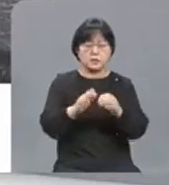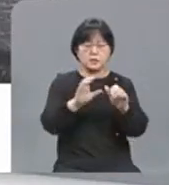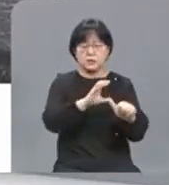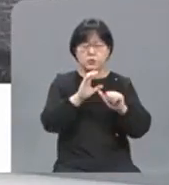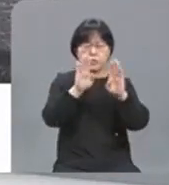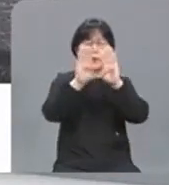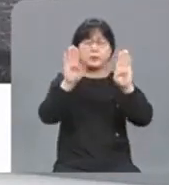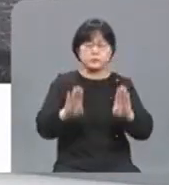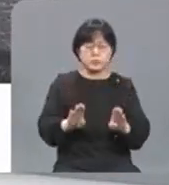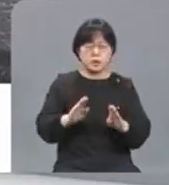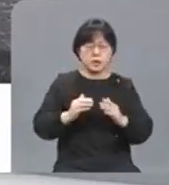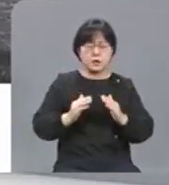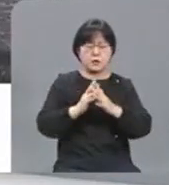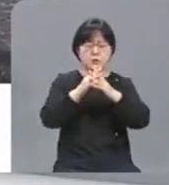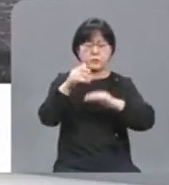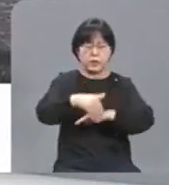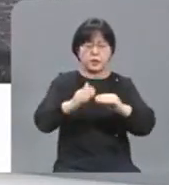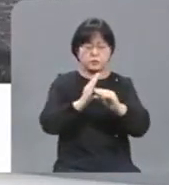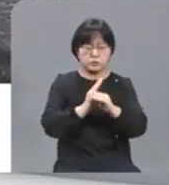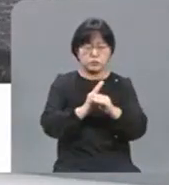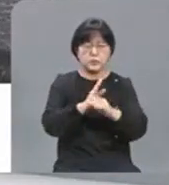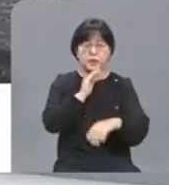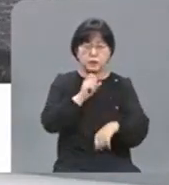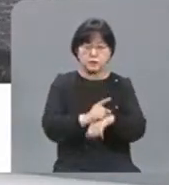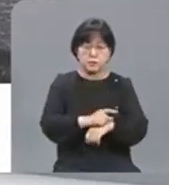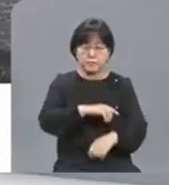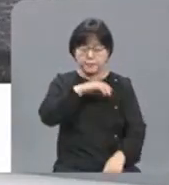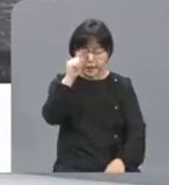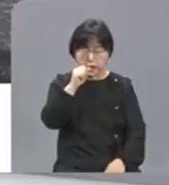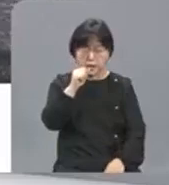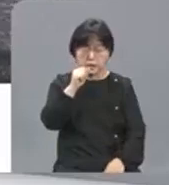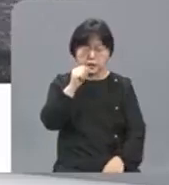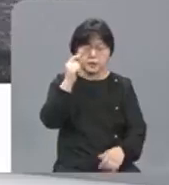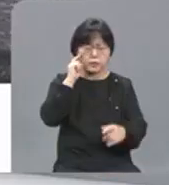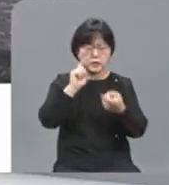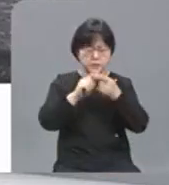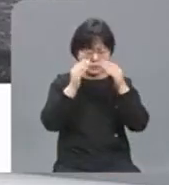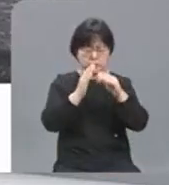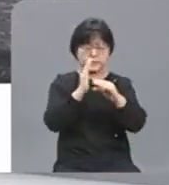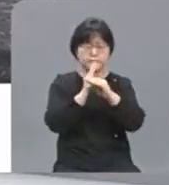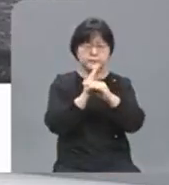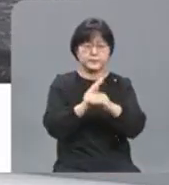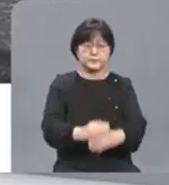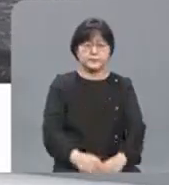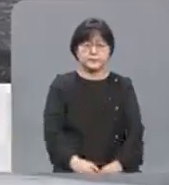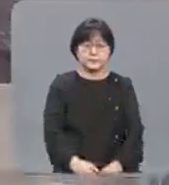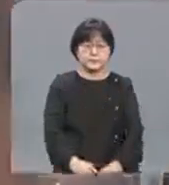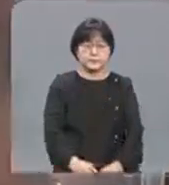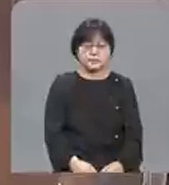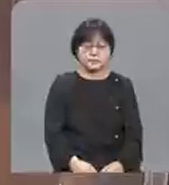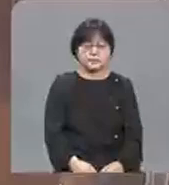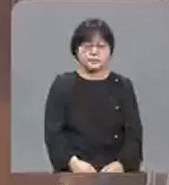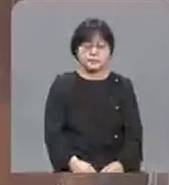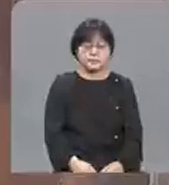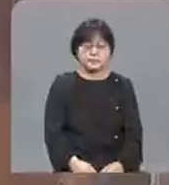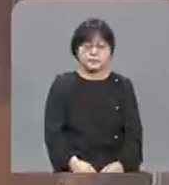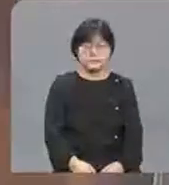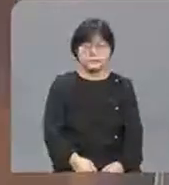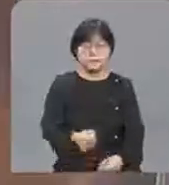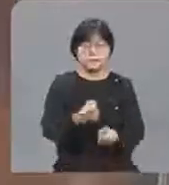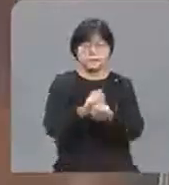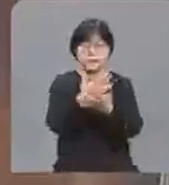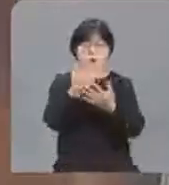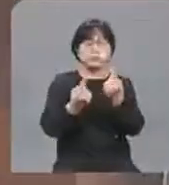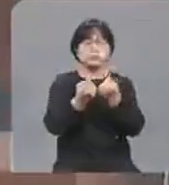정부의 타당성 평가를 통과할 수 있을지 주목됩니다 유철웅 기자의 보도입니다 화려한